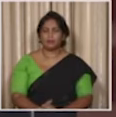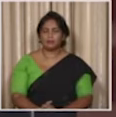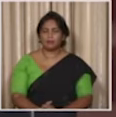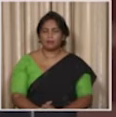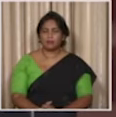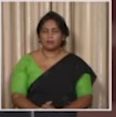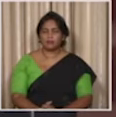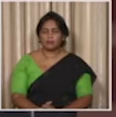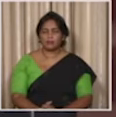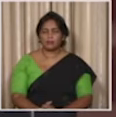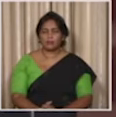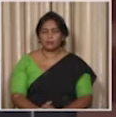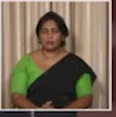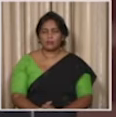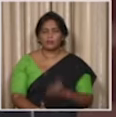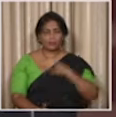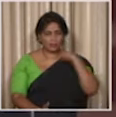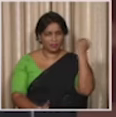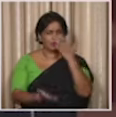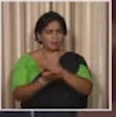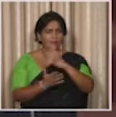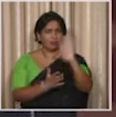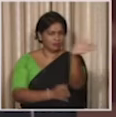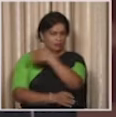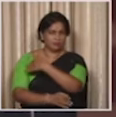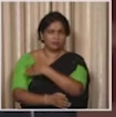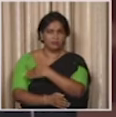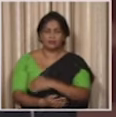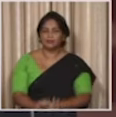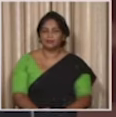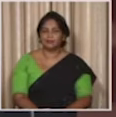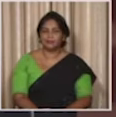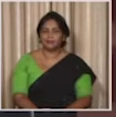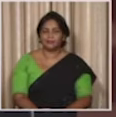මේ මම කතා කරන්නේ ඩිස්ටර්බ් කරන්න එපා, යන්න පැත්තකට.